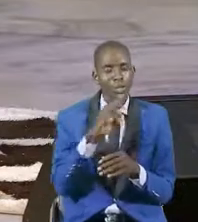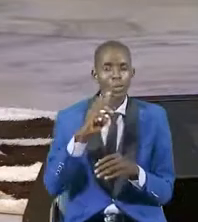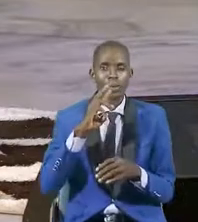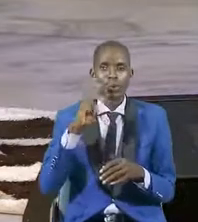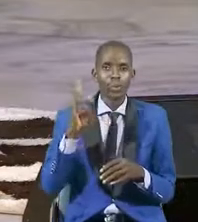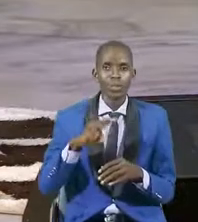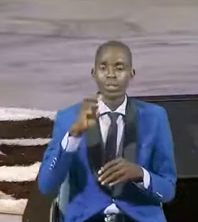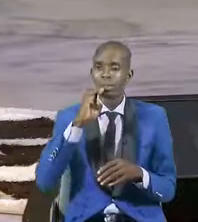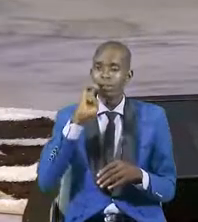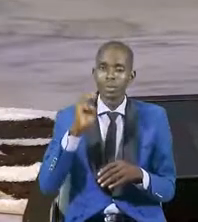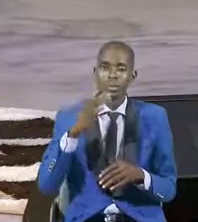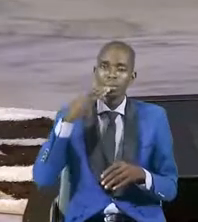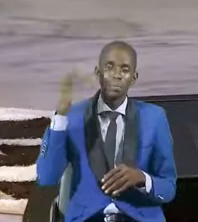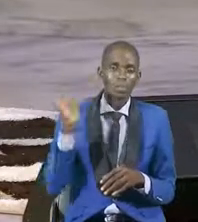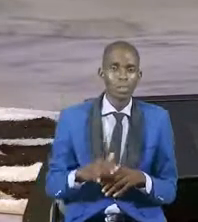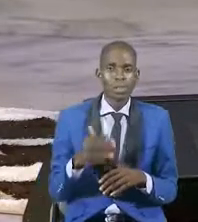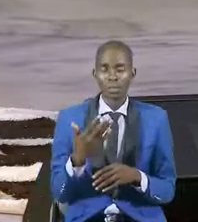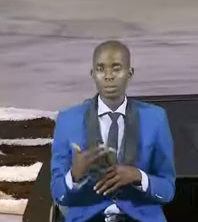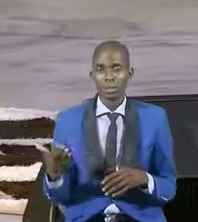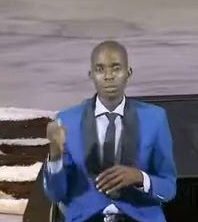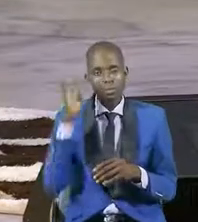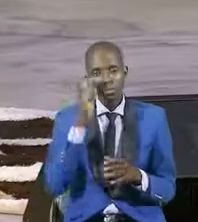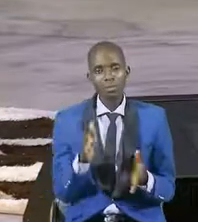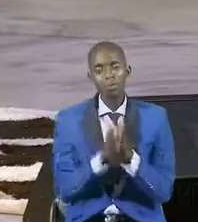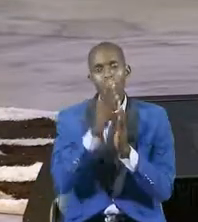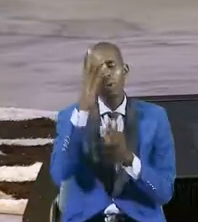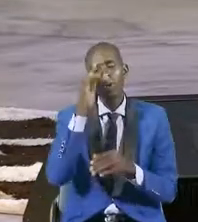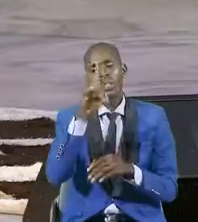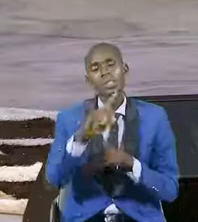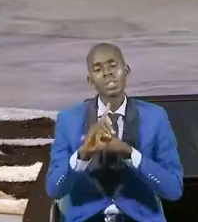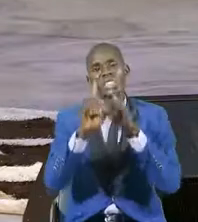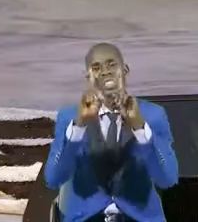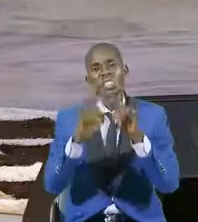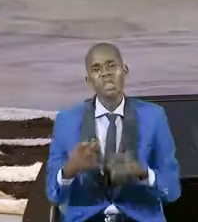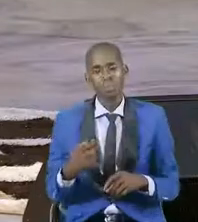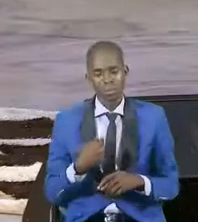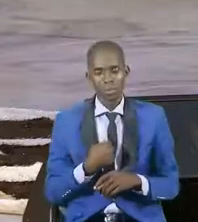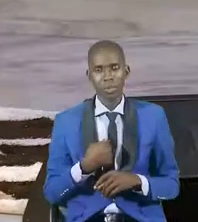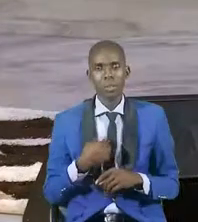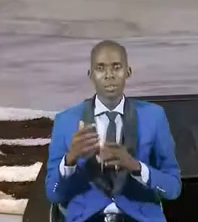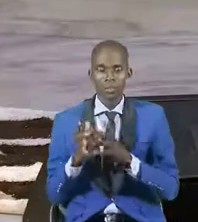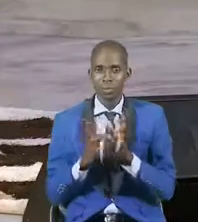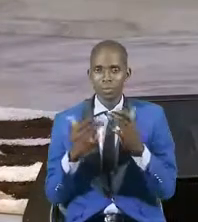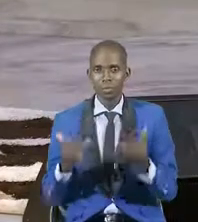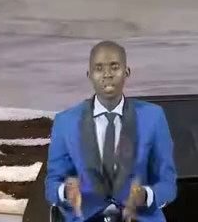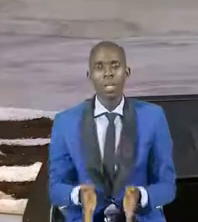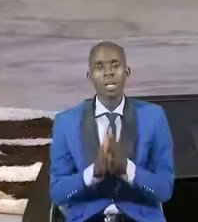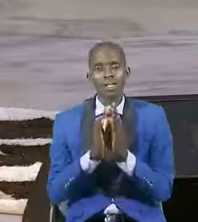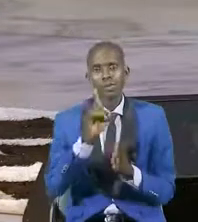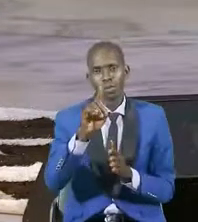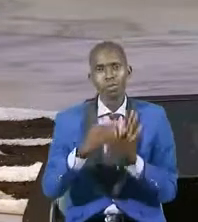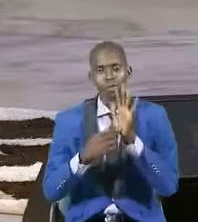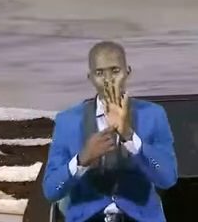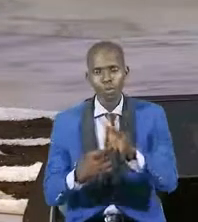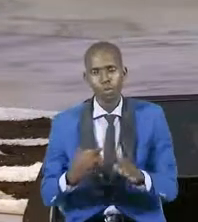répondit, pourquoi me tentez-vous hypocrite? C'est la parole de connaissance. Verset 19. Montrez-moi